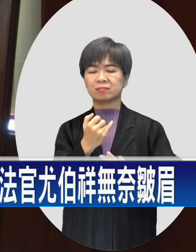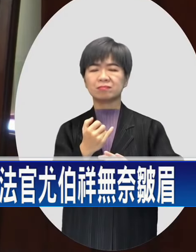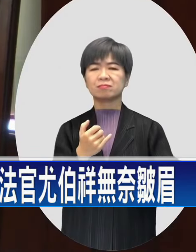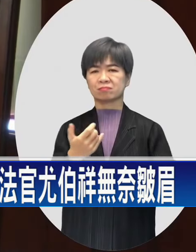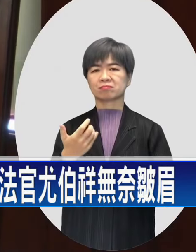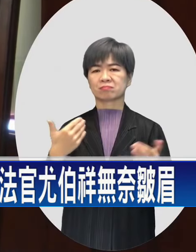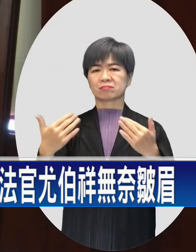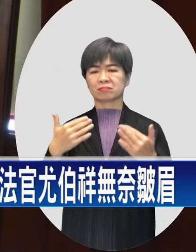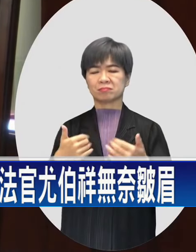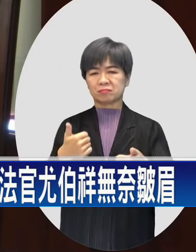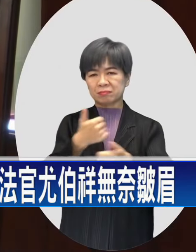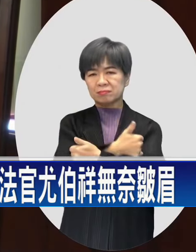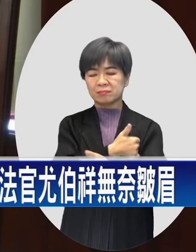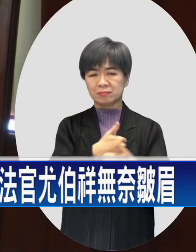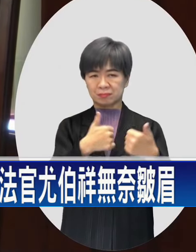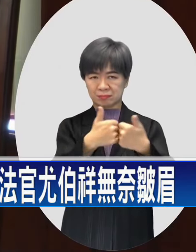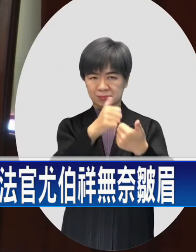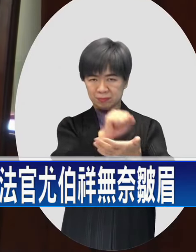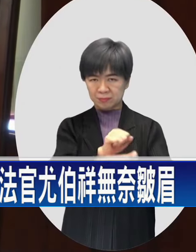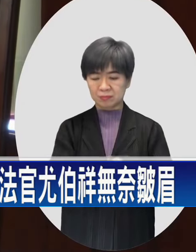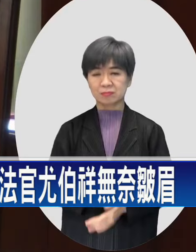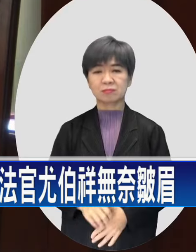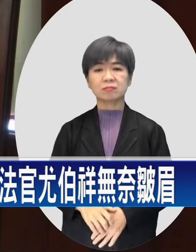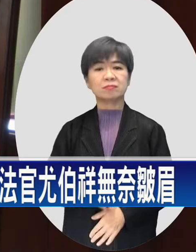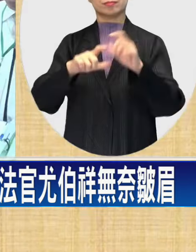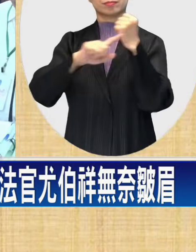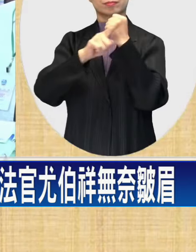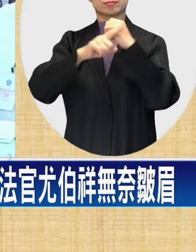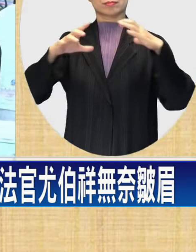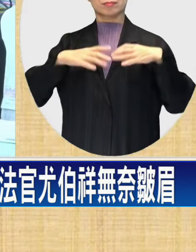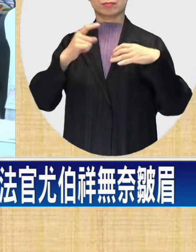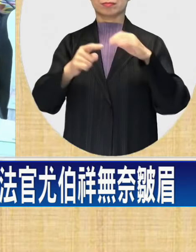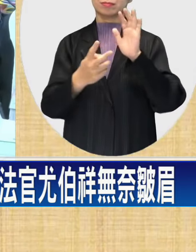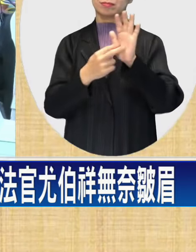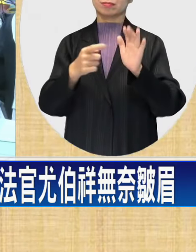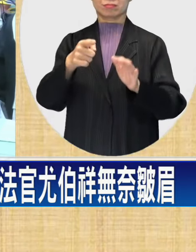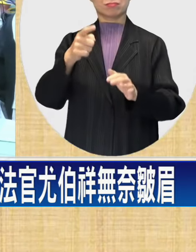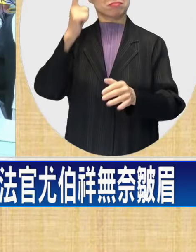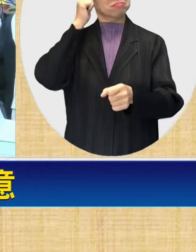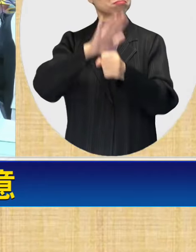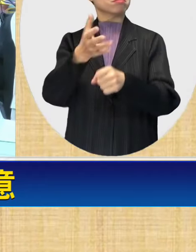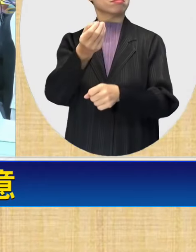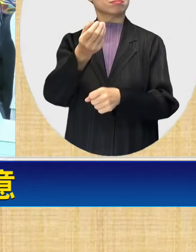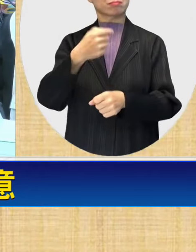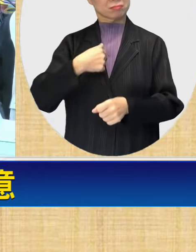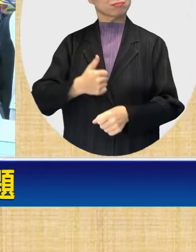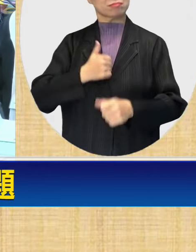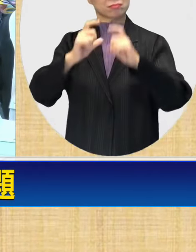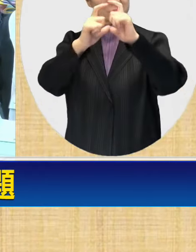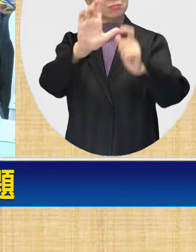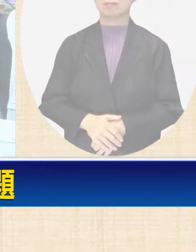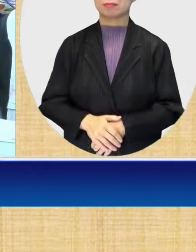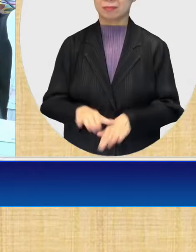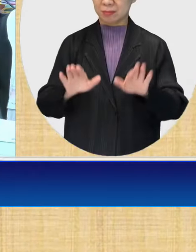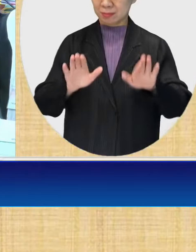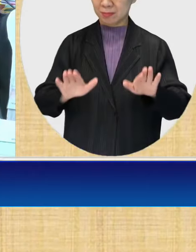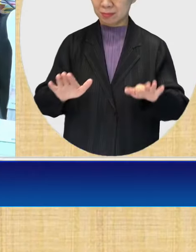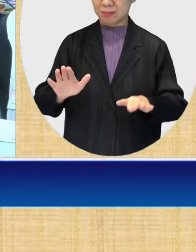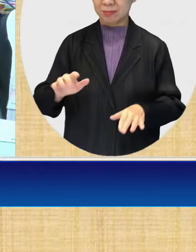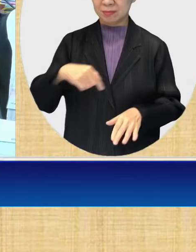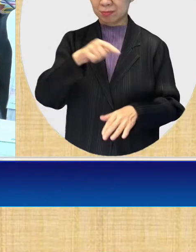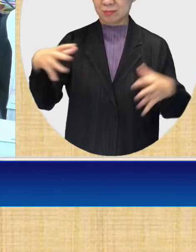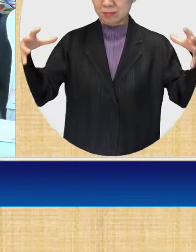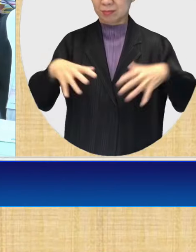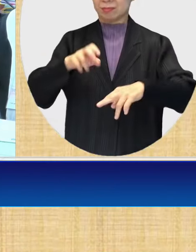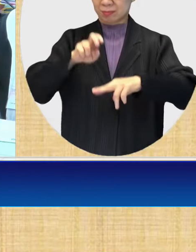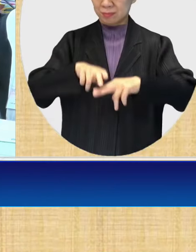头，不直播敢不能取代技术力呢？ 当然可能你觉得不满意，但我的确回答你的问题。今天可以坐